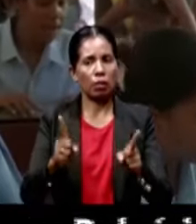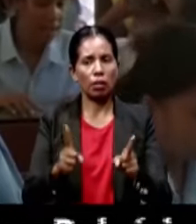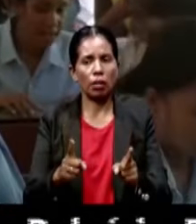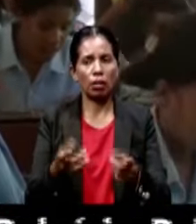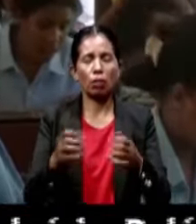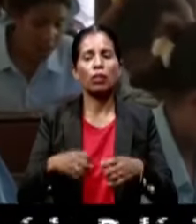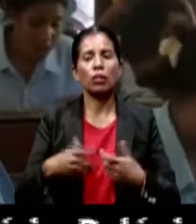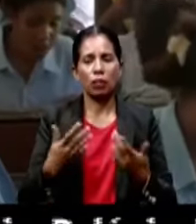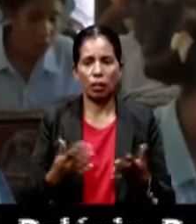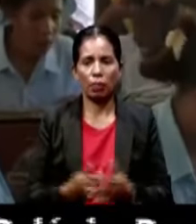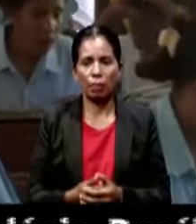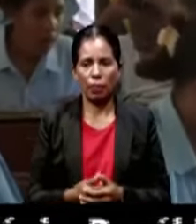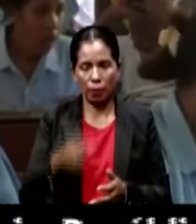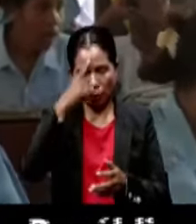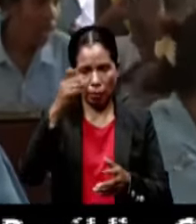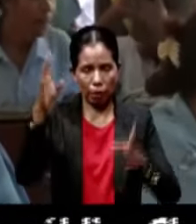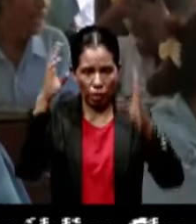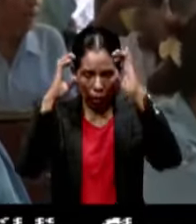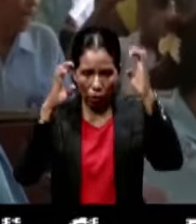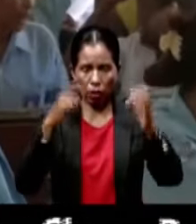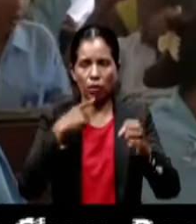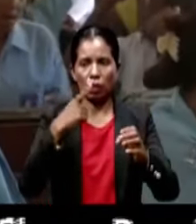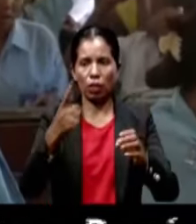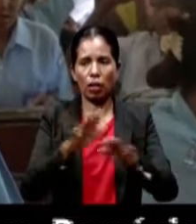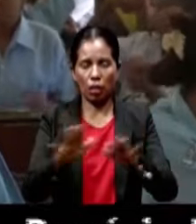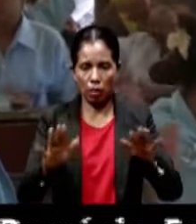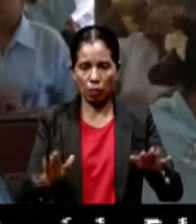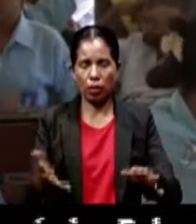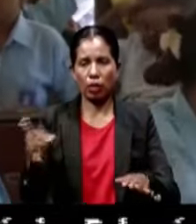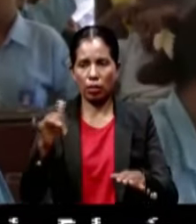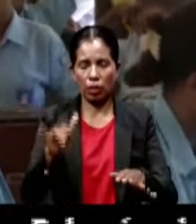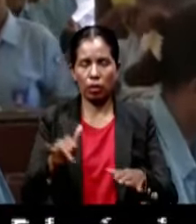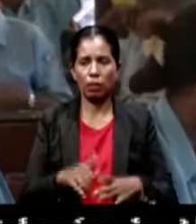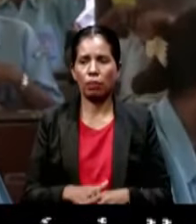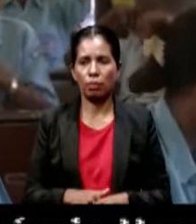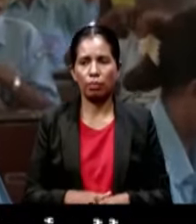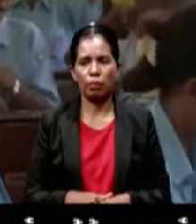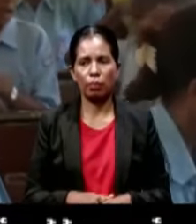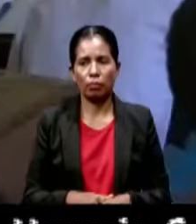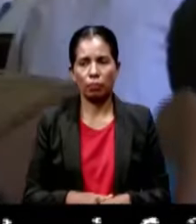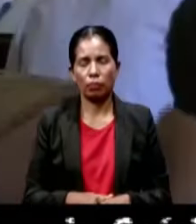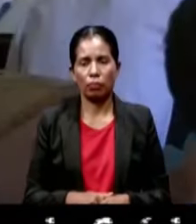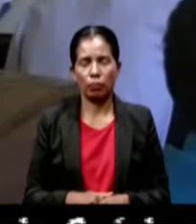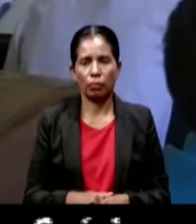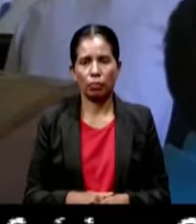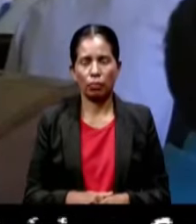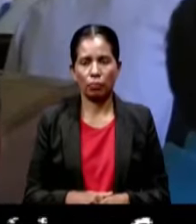realidad han sa. Tambai edukasi ho tetu na katak dengan. Labari sira kuano sira